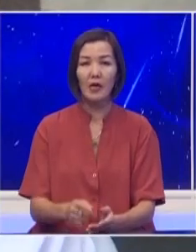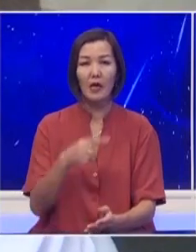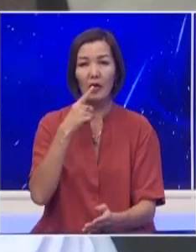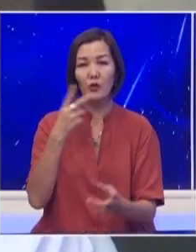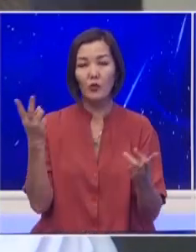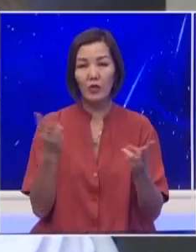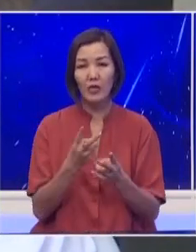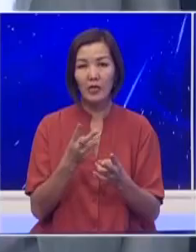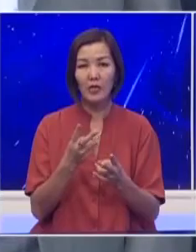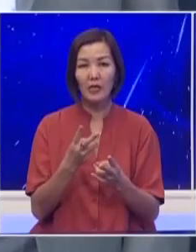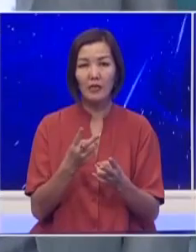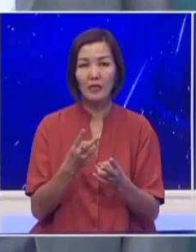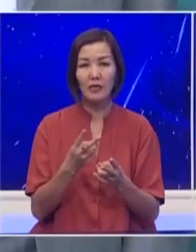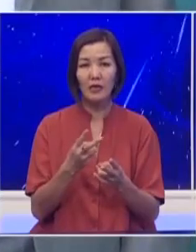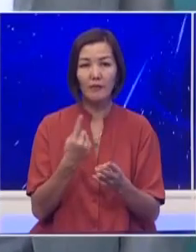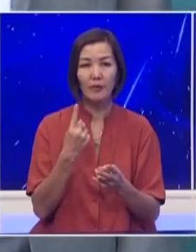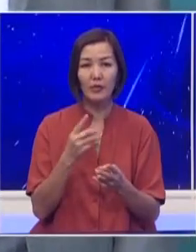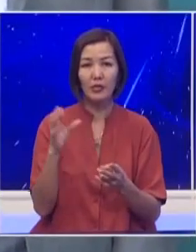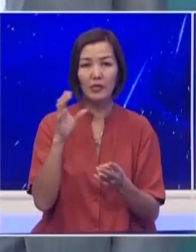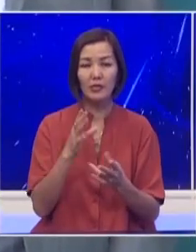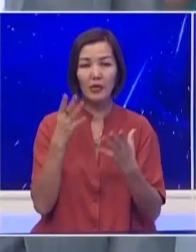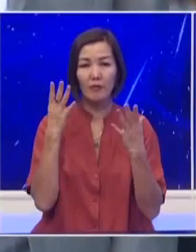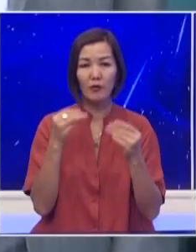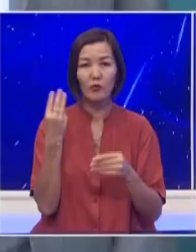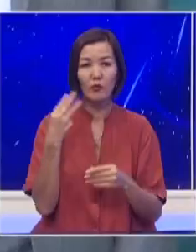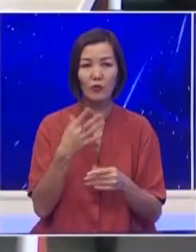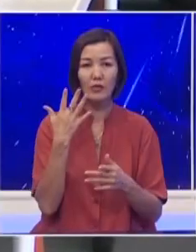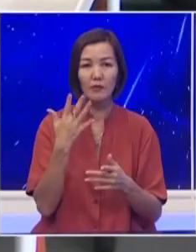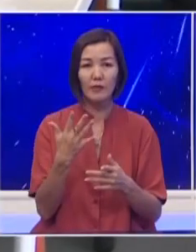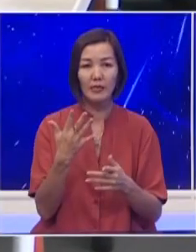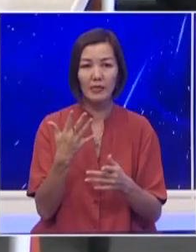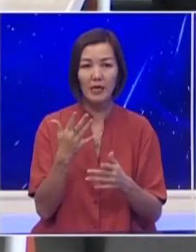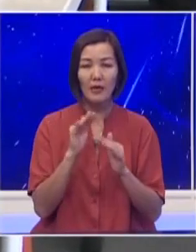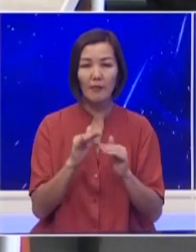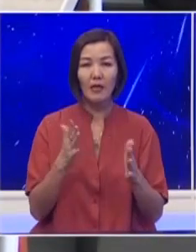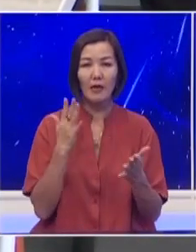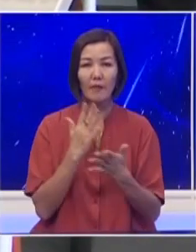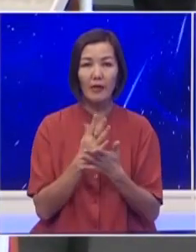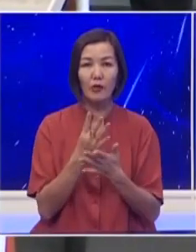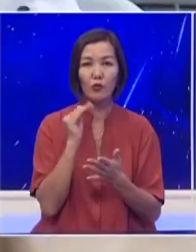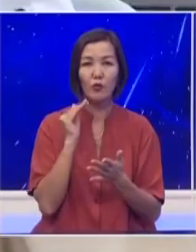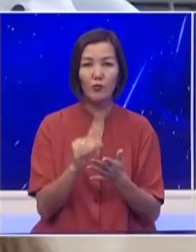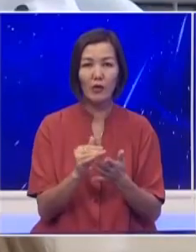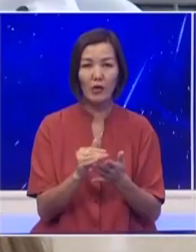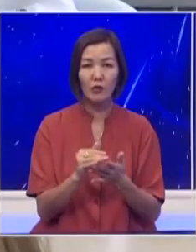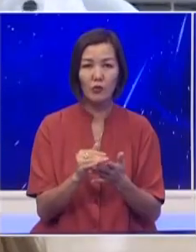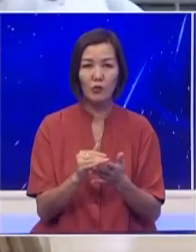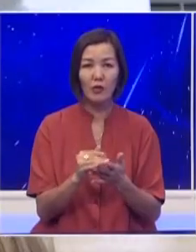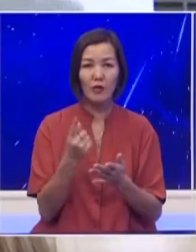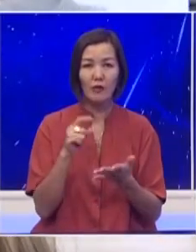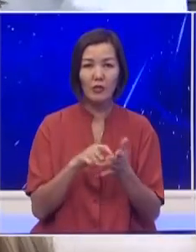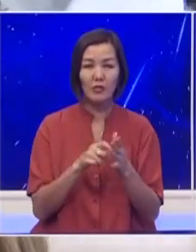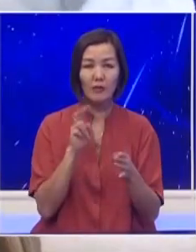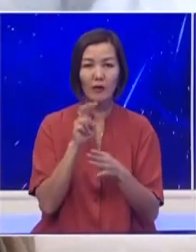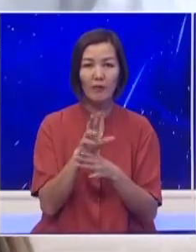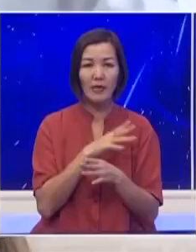ауданы биыл білім күнін 35 мыңнан аса шәкіртпен бастағалы отыр. Оның ішінде 4 мыңға жуығы алғаш мектеп табалдырған аттамақ.